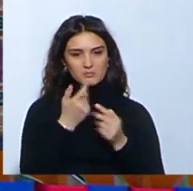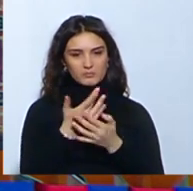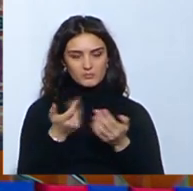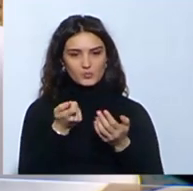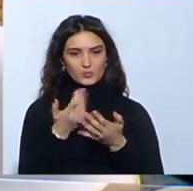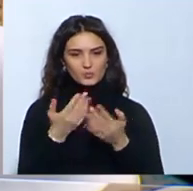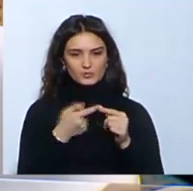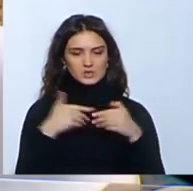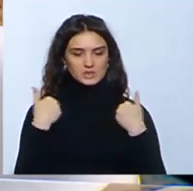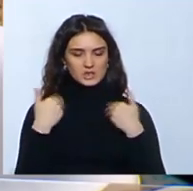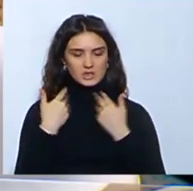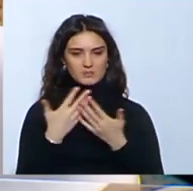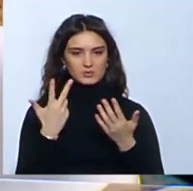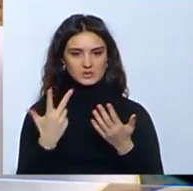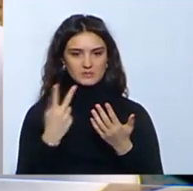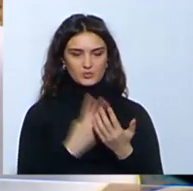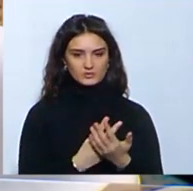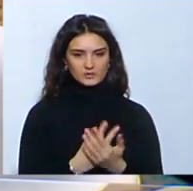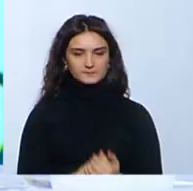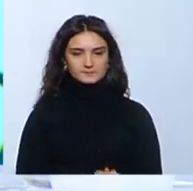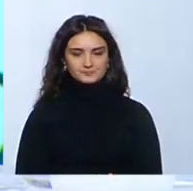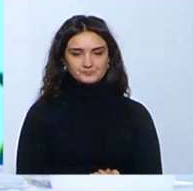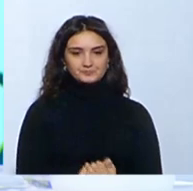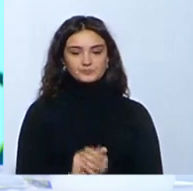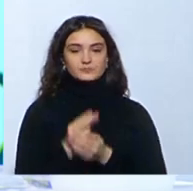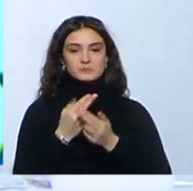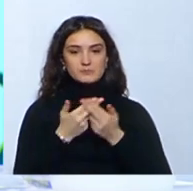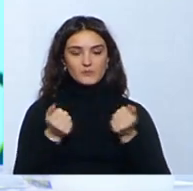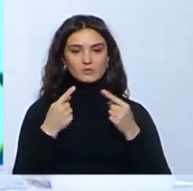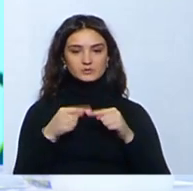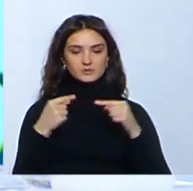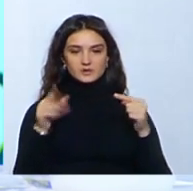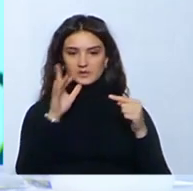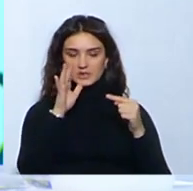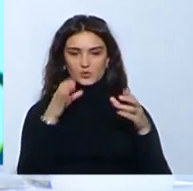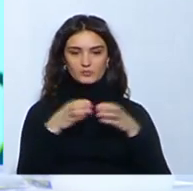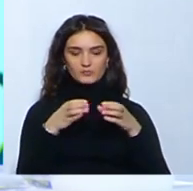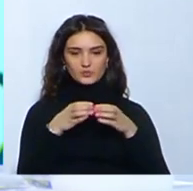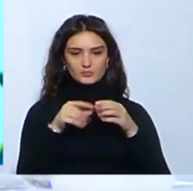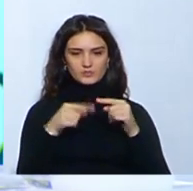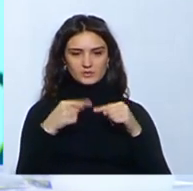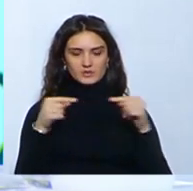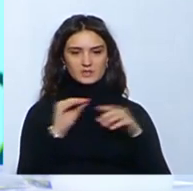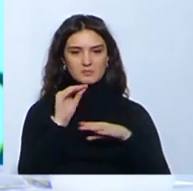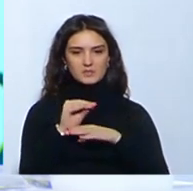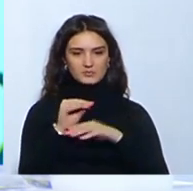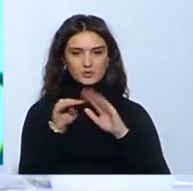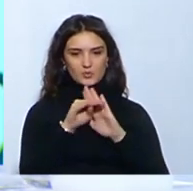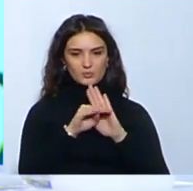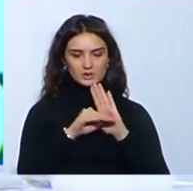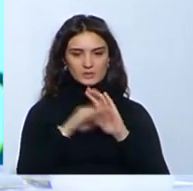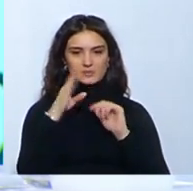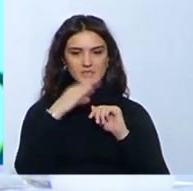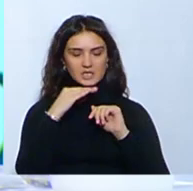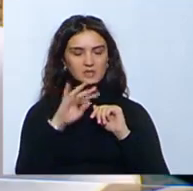ბურღულეულის სასარგებლო უპირატესობით 3:2. რასაკვირველია, სხვადასხვა ასაკობრივ ჯგუფში აქ არის სხვადასხვა დამატებითი კომპონენტი.